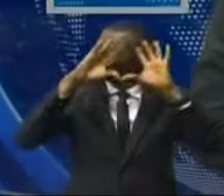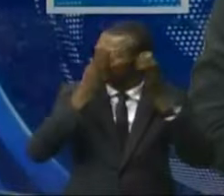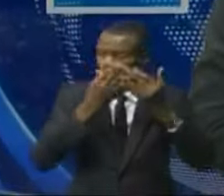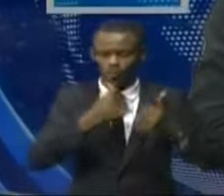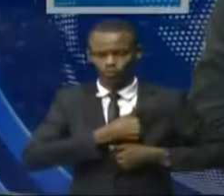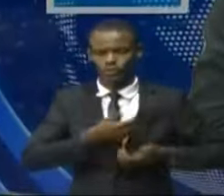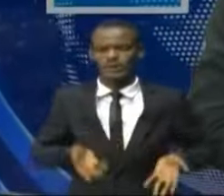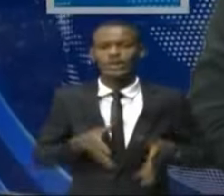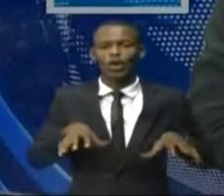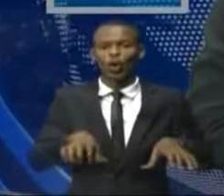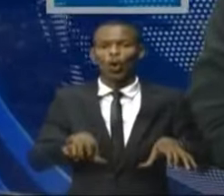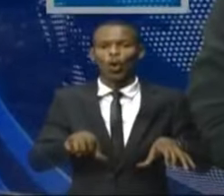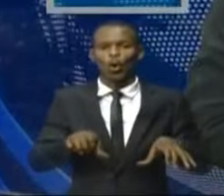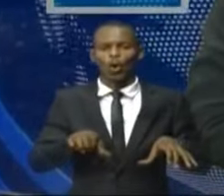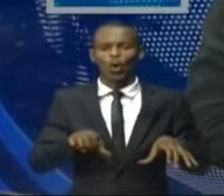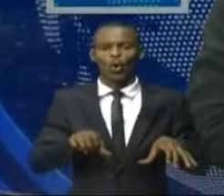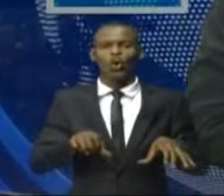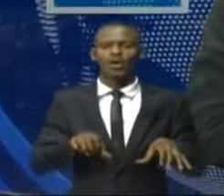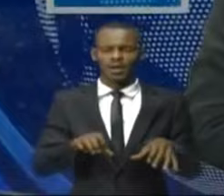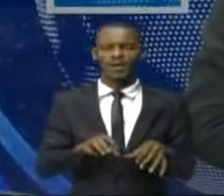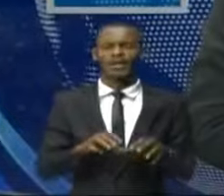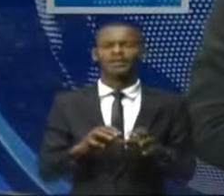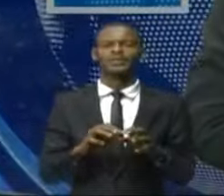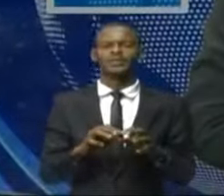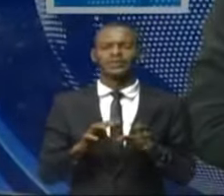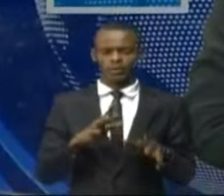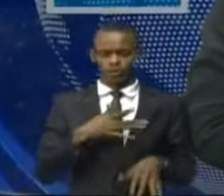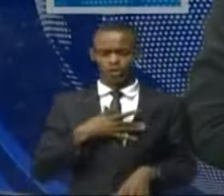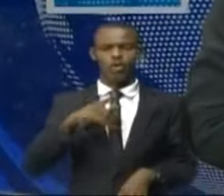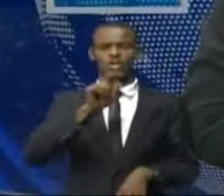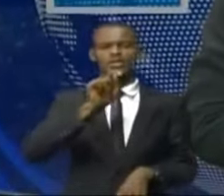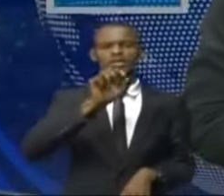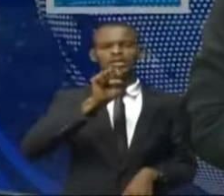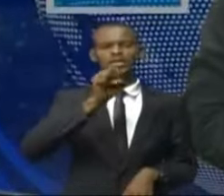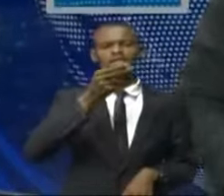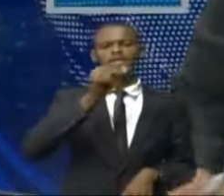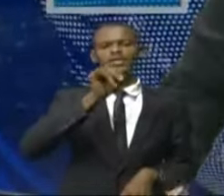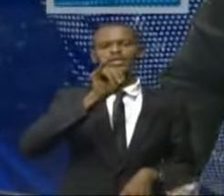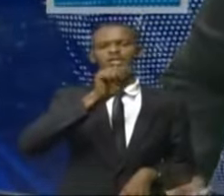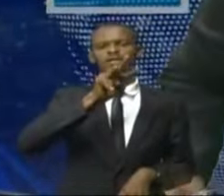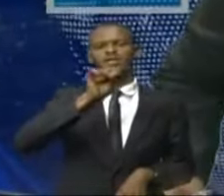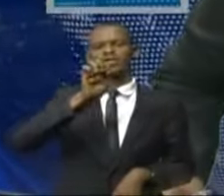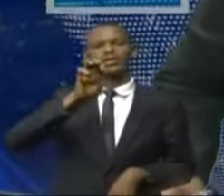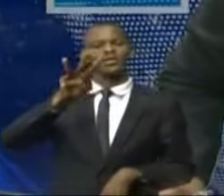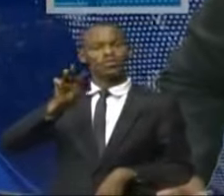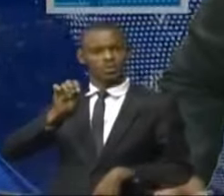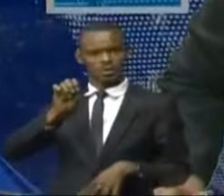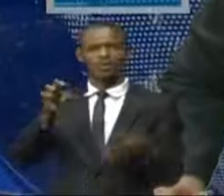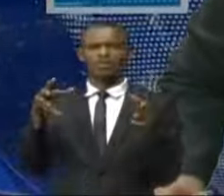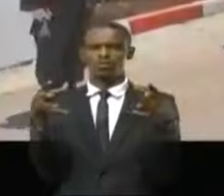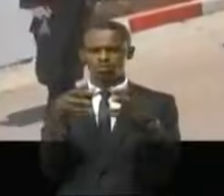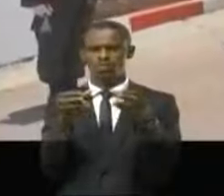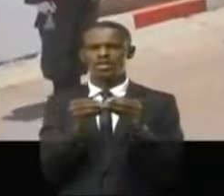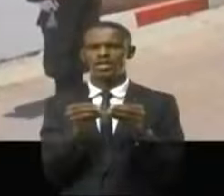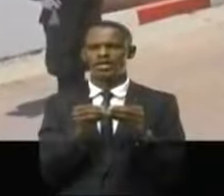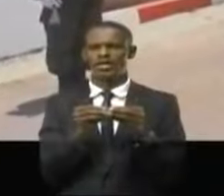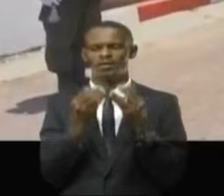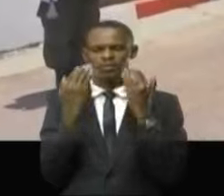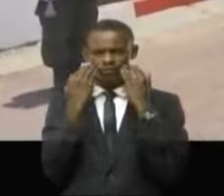des ministres de la Défense. Cette rencontre s'est tenue aujourd'hui à Kinshasa également.